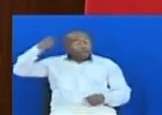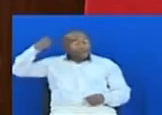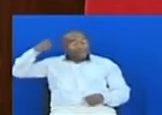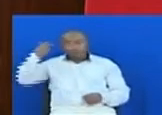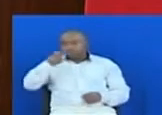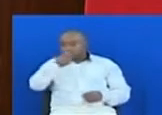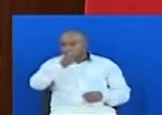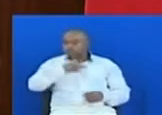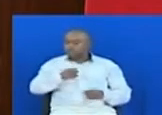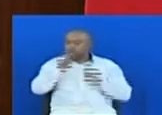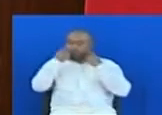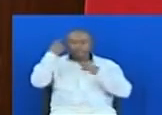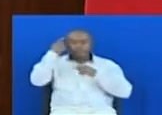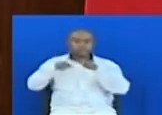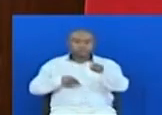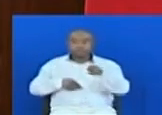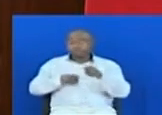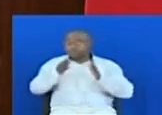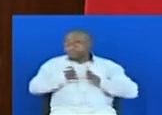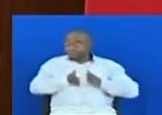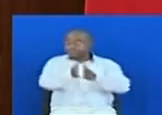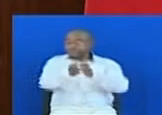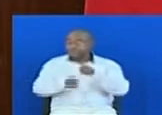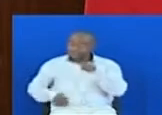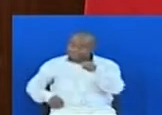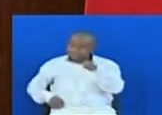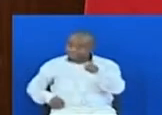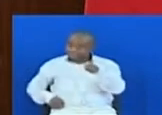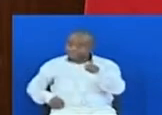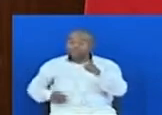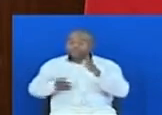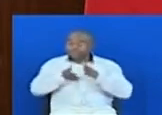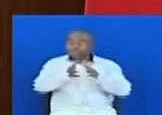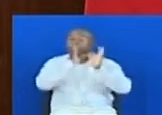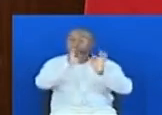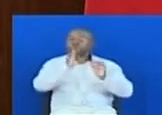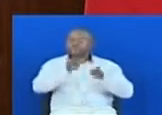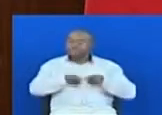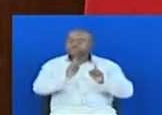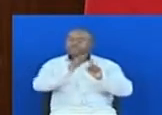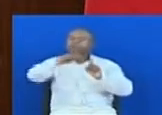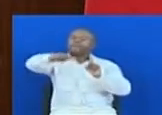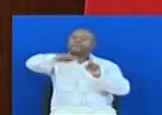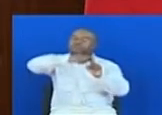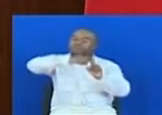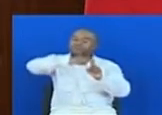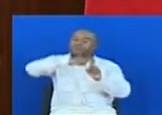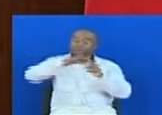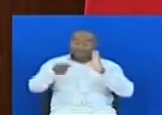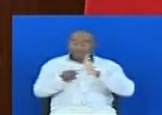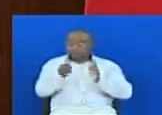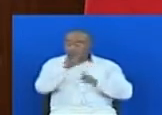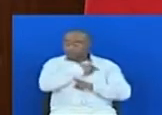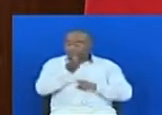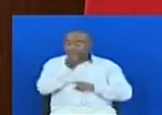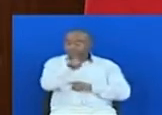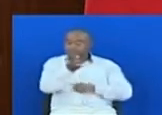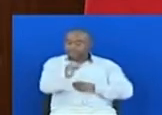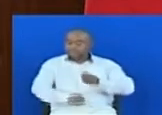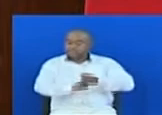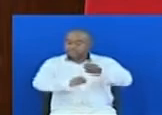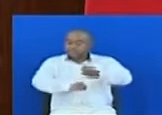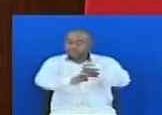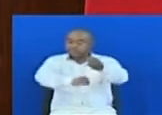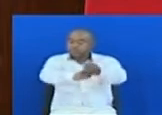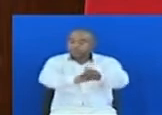unapatikana. Hii njia tunayochukua ni positive approach, na kama tutampa support Mheshimiwa Rais, Tanzania